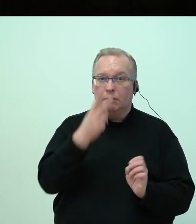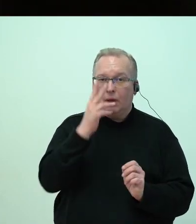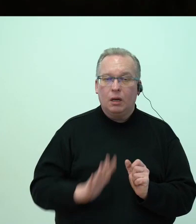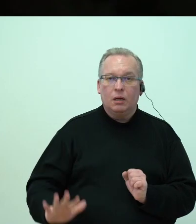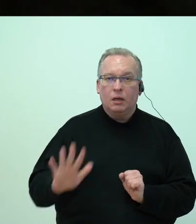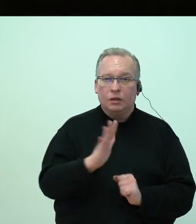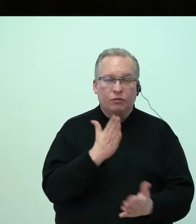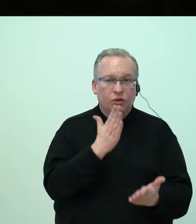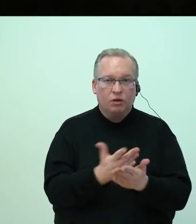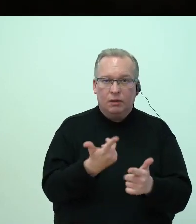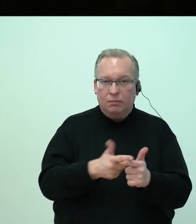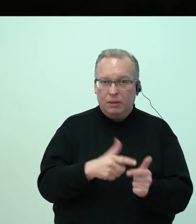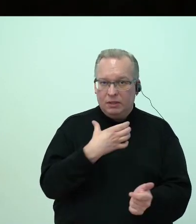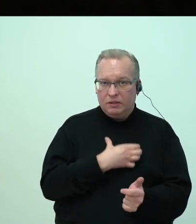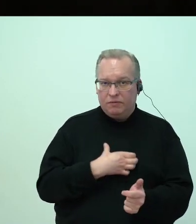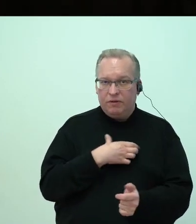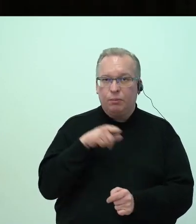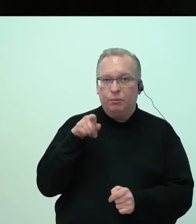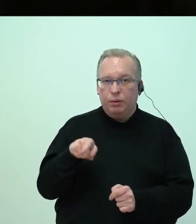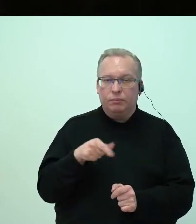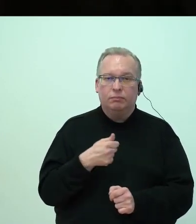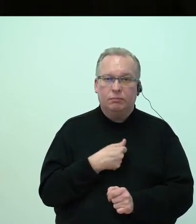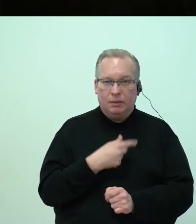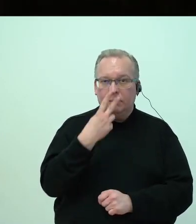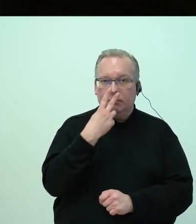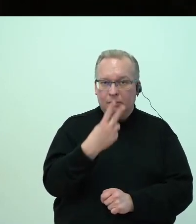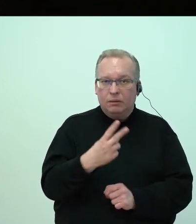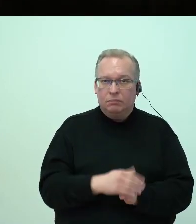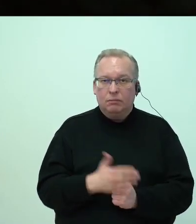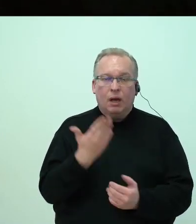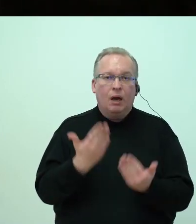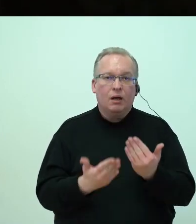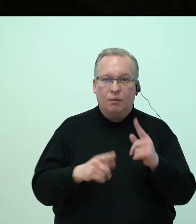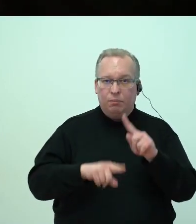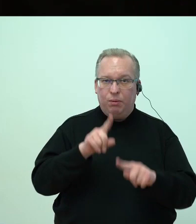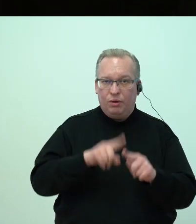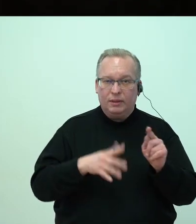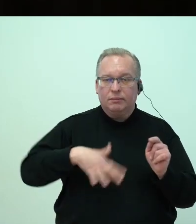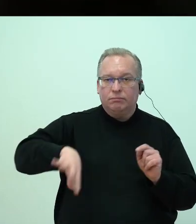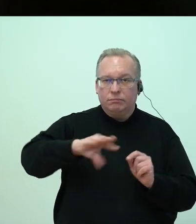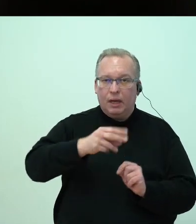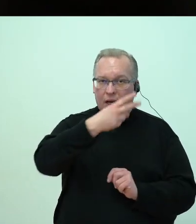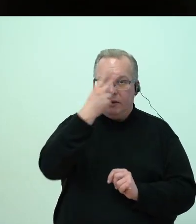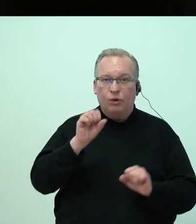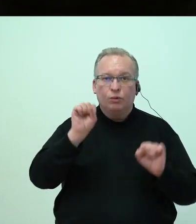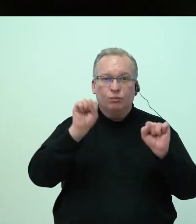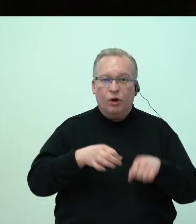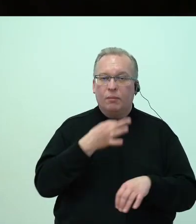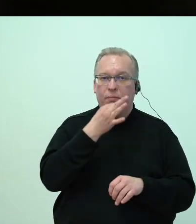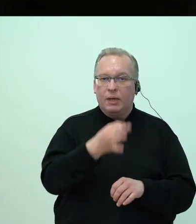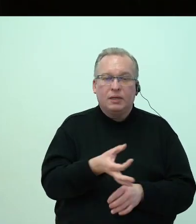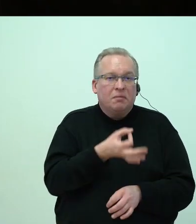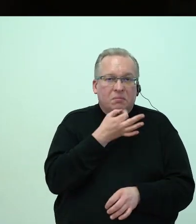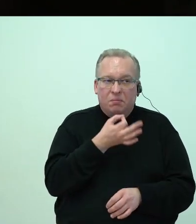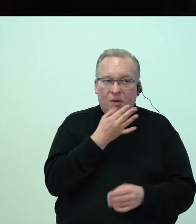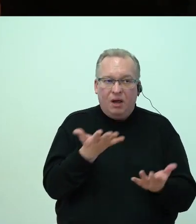Lietuvoje yra labai svarbus momentas. Mes tiesiog pamatysime, ar politikai Lietuvoje gali sakyti absoliučiai ką